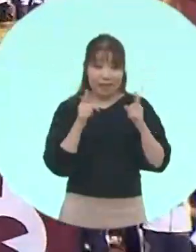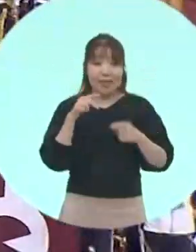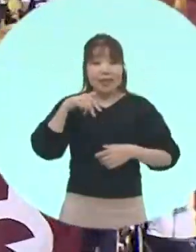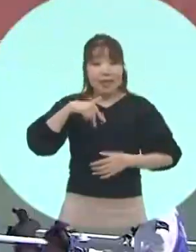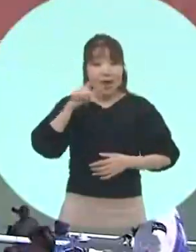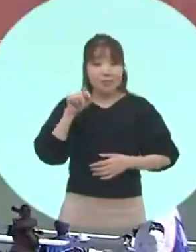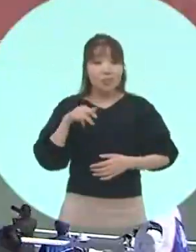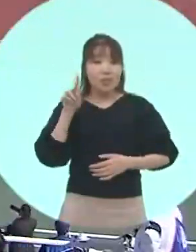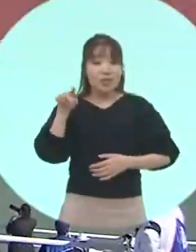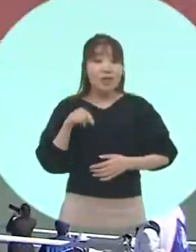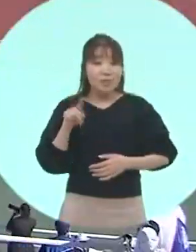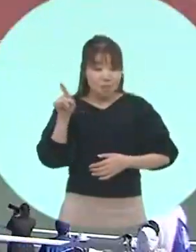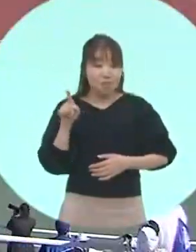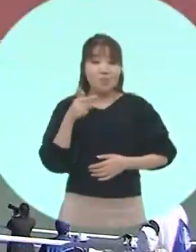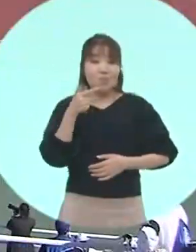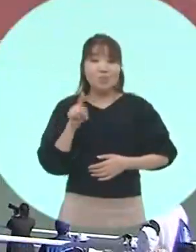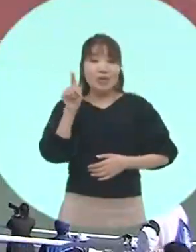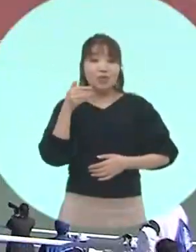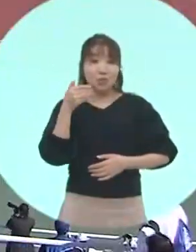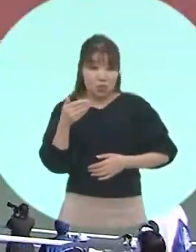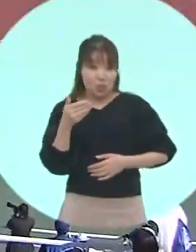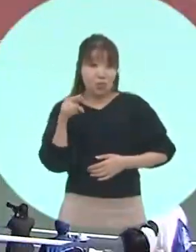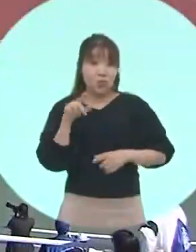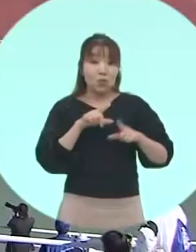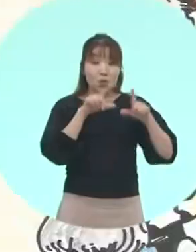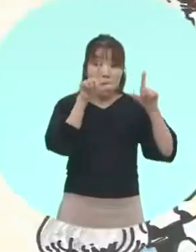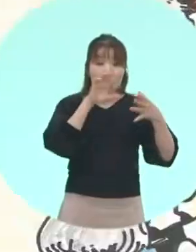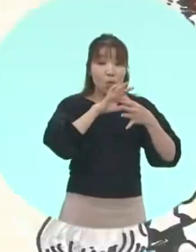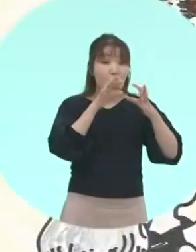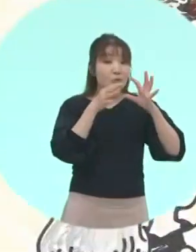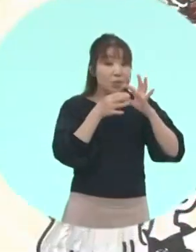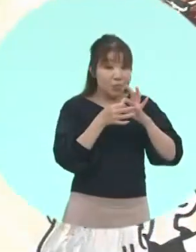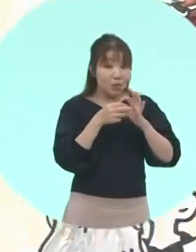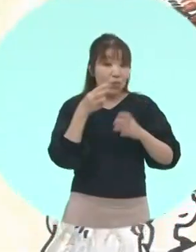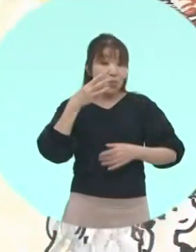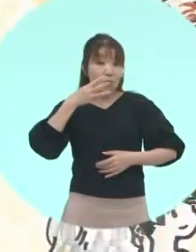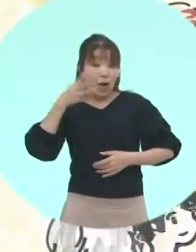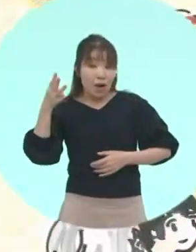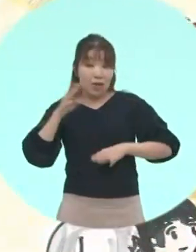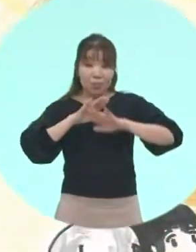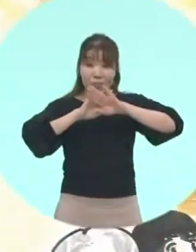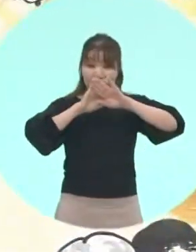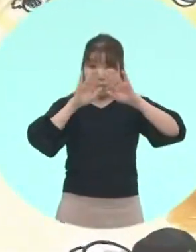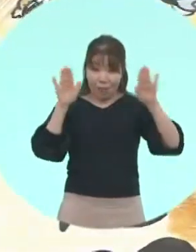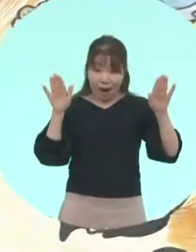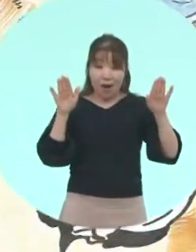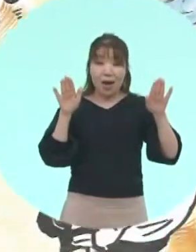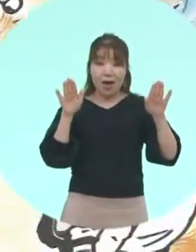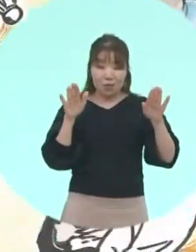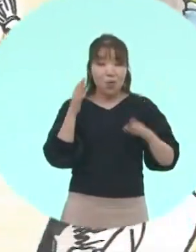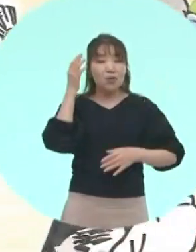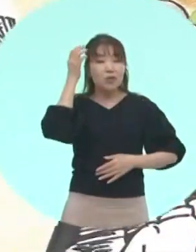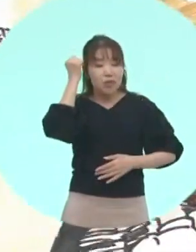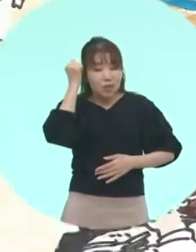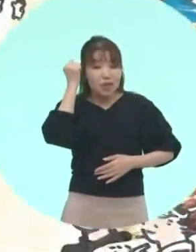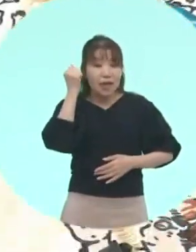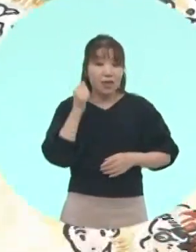輪ピック。東京オリンピック・パラリンピックが開催された記念すべ